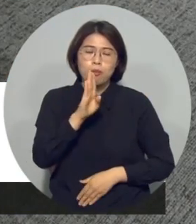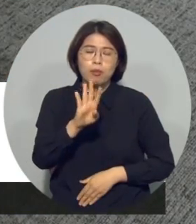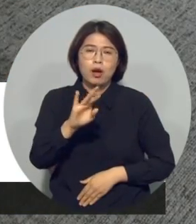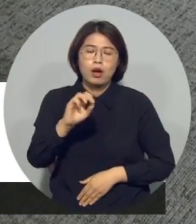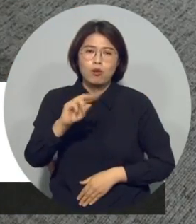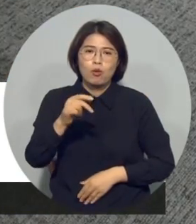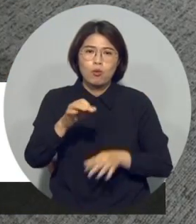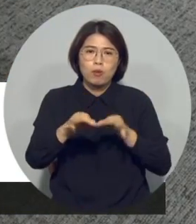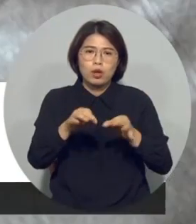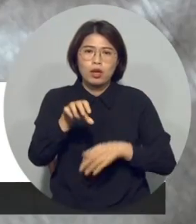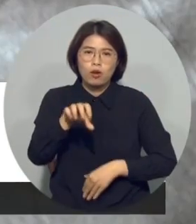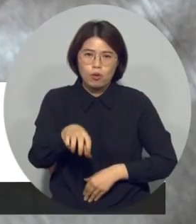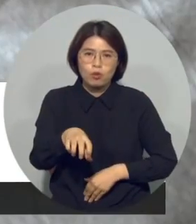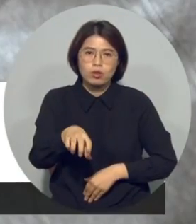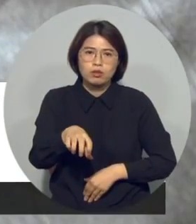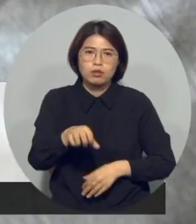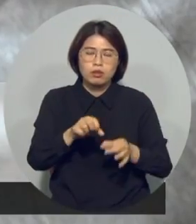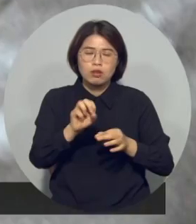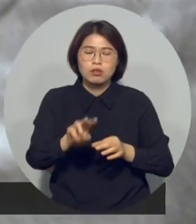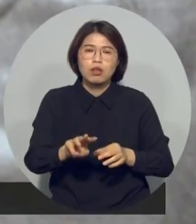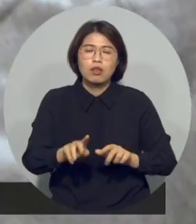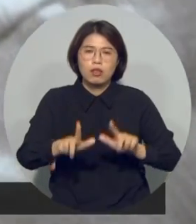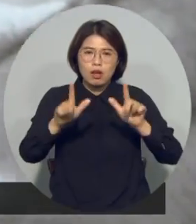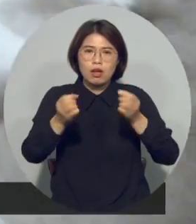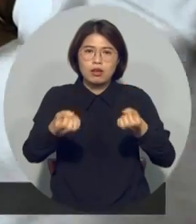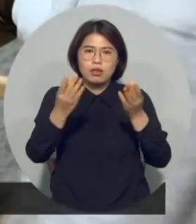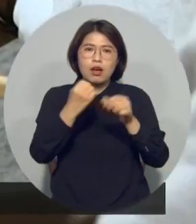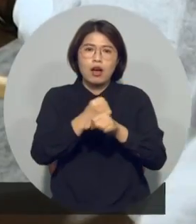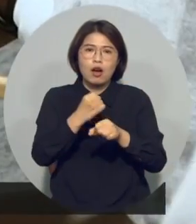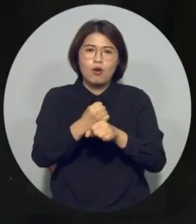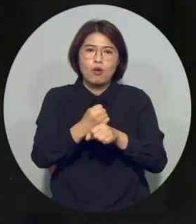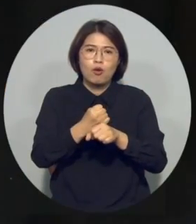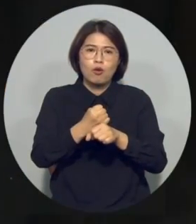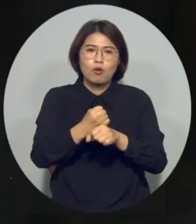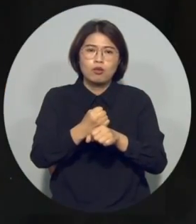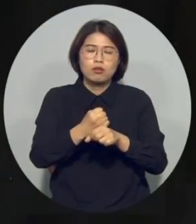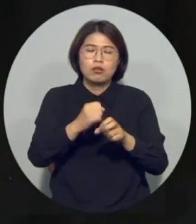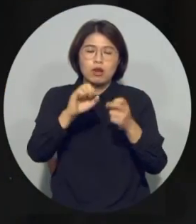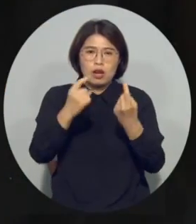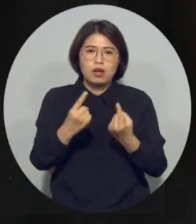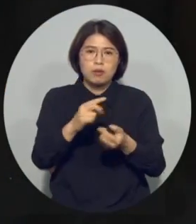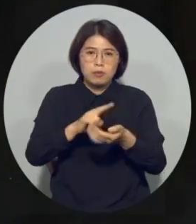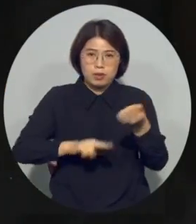경상북도점에서 영천의 날 행사를 하고 농산물을 할인된 가격에 판매합니다.